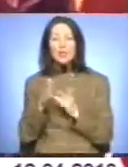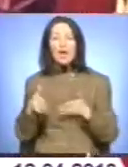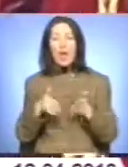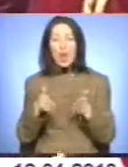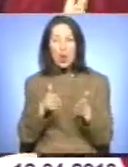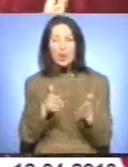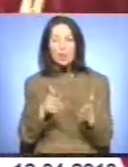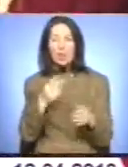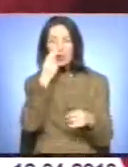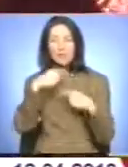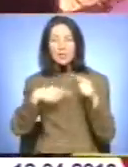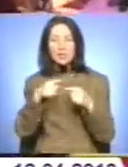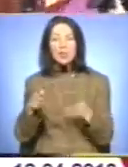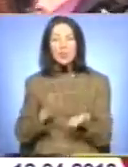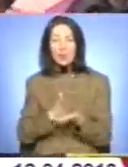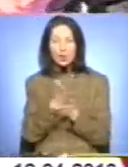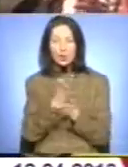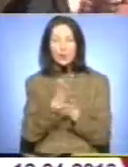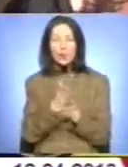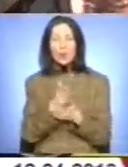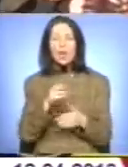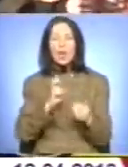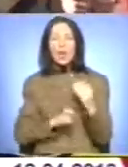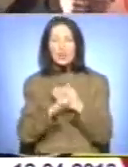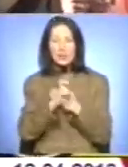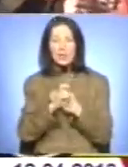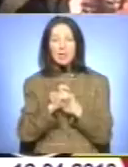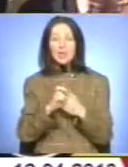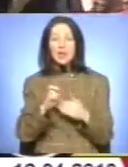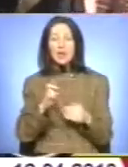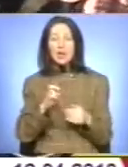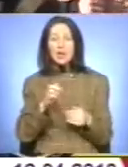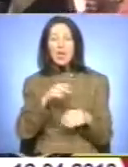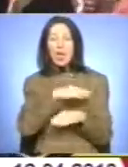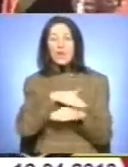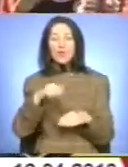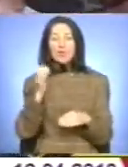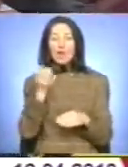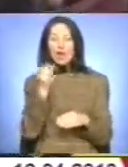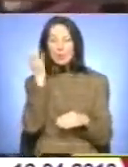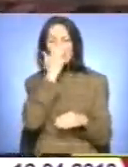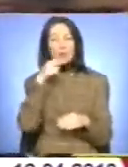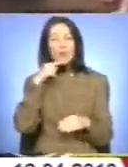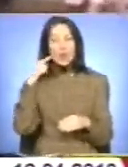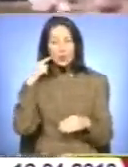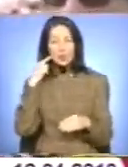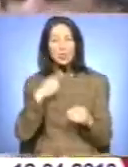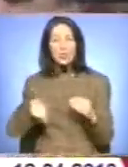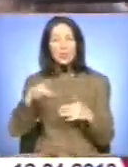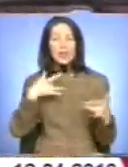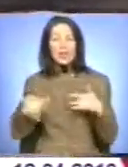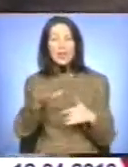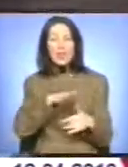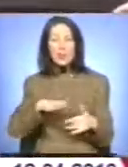далі вулицями Йосипа Сліпого, Руський. Потім колона поверне до Театрального майдану, пройде вулицями Михайла Грушевського та Листопадовій.